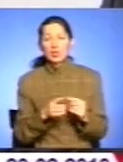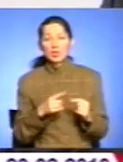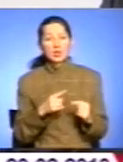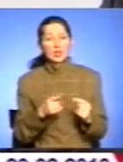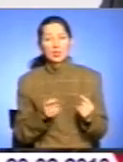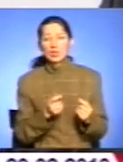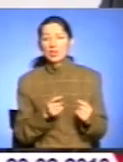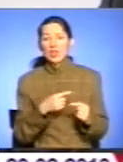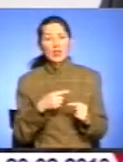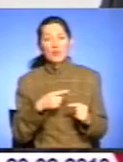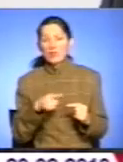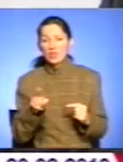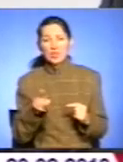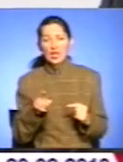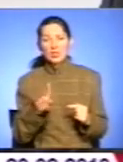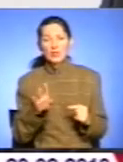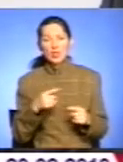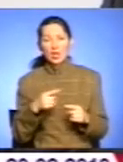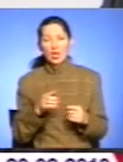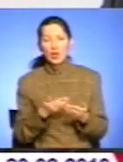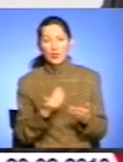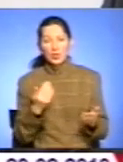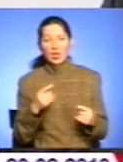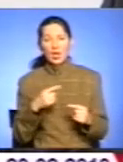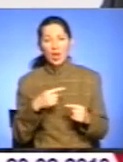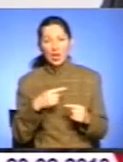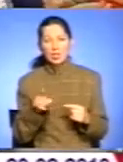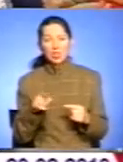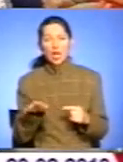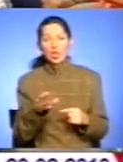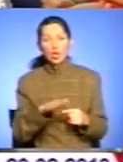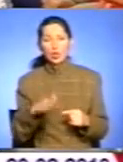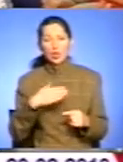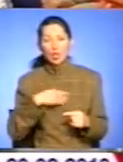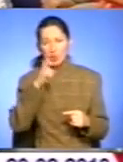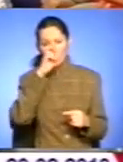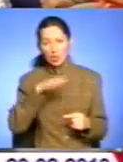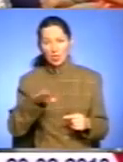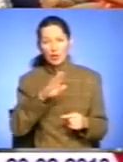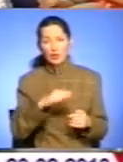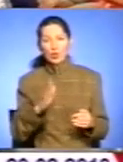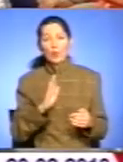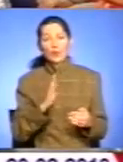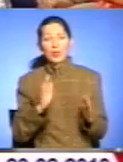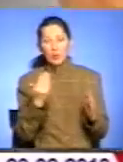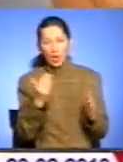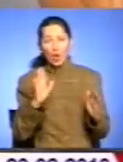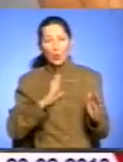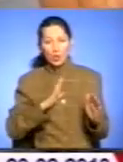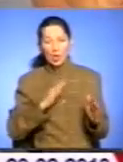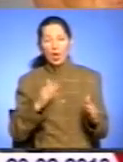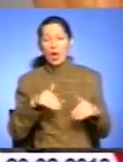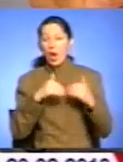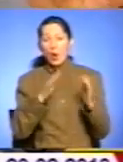відрізняється від решти території нашої держави. Якщо ви були абсолютно здорові, раптом температура піднялася